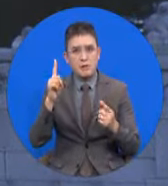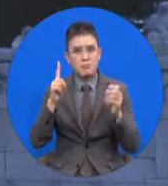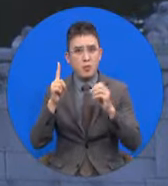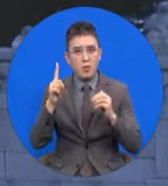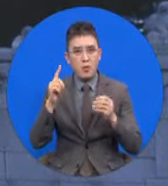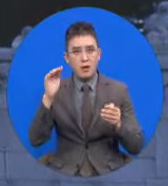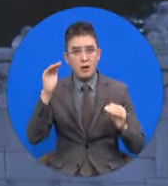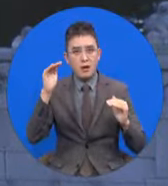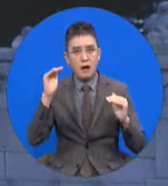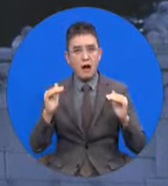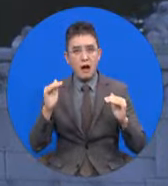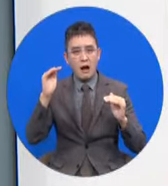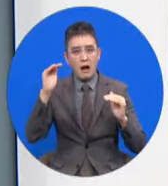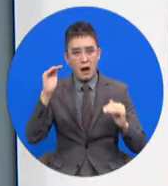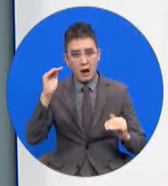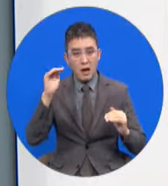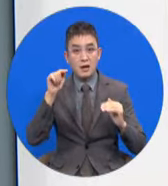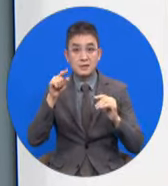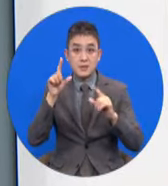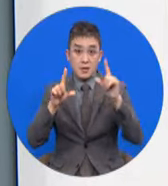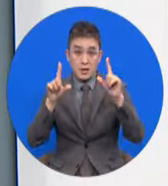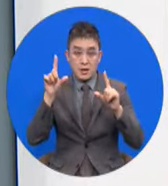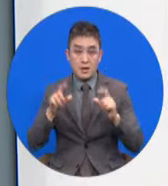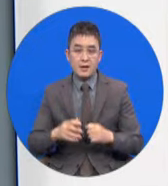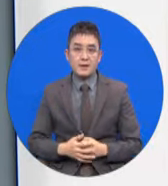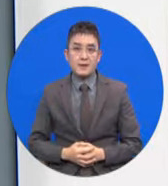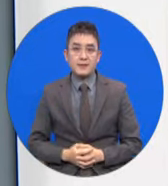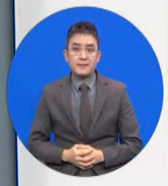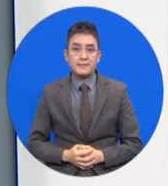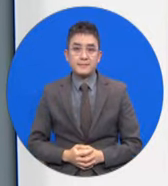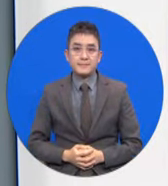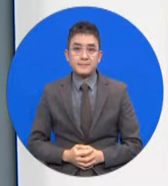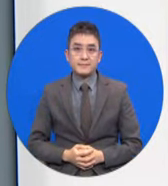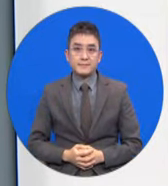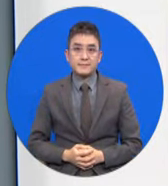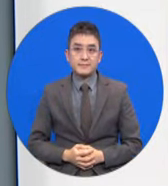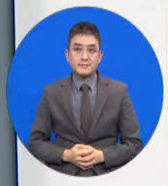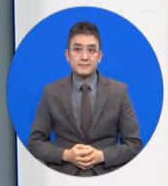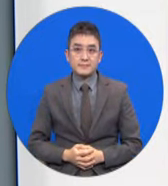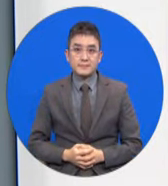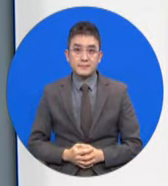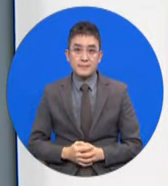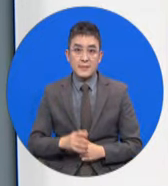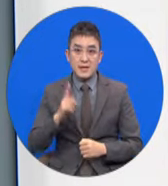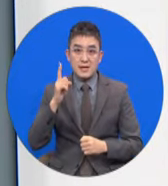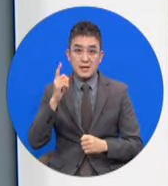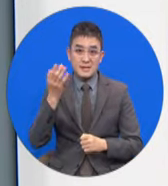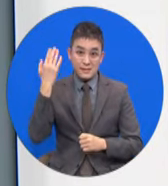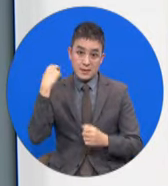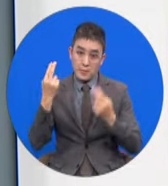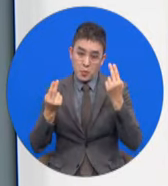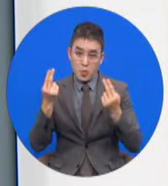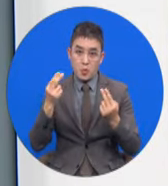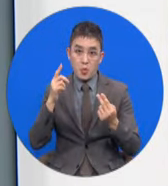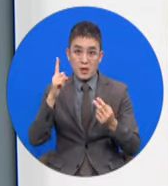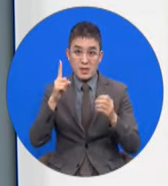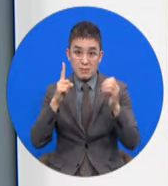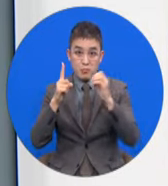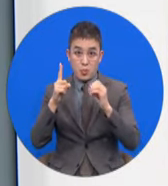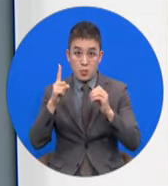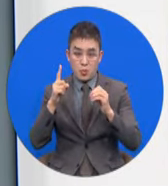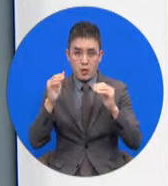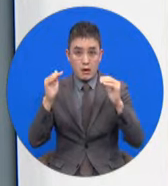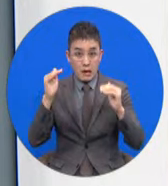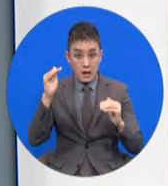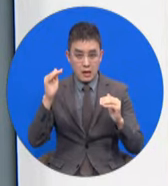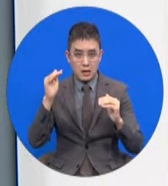보십니까? 일단 전반적인 이제 본선거에서 투표율이 1% 낮다는 이야기는 사전투표율이 높았기